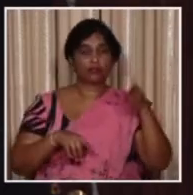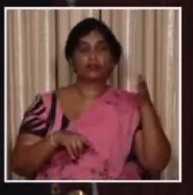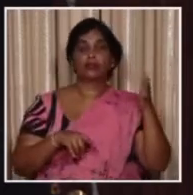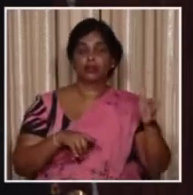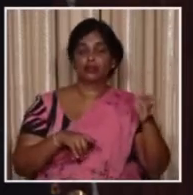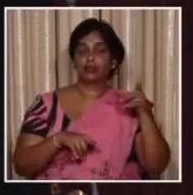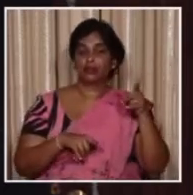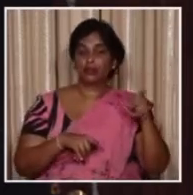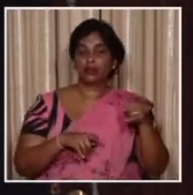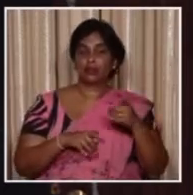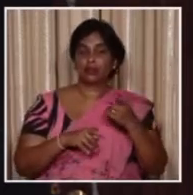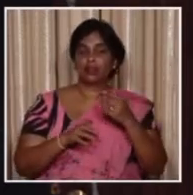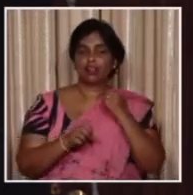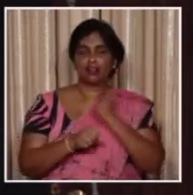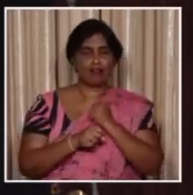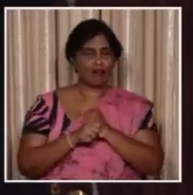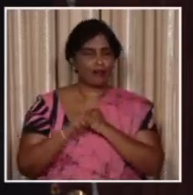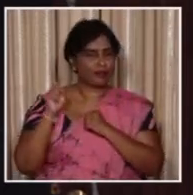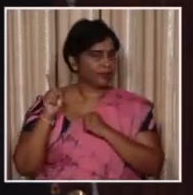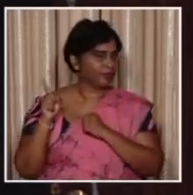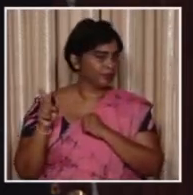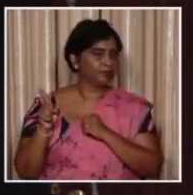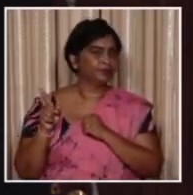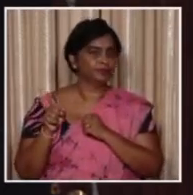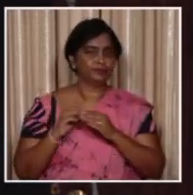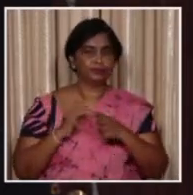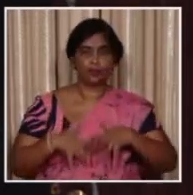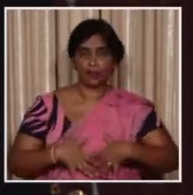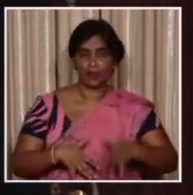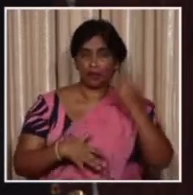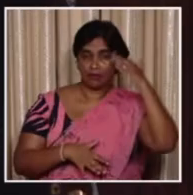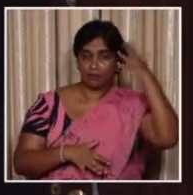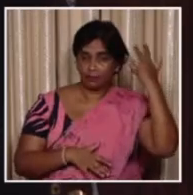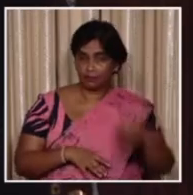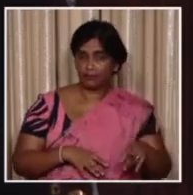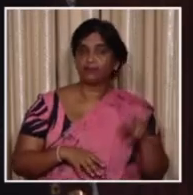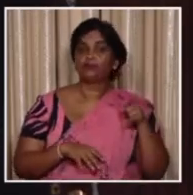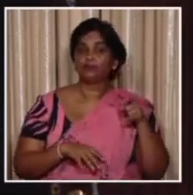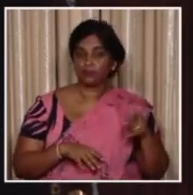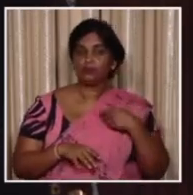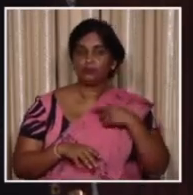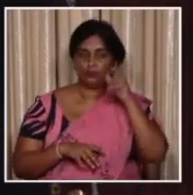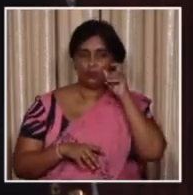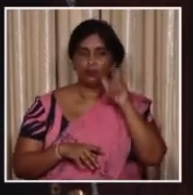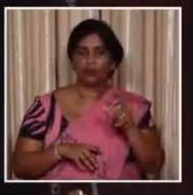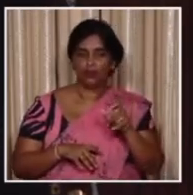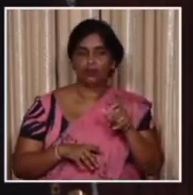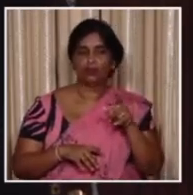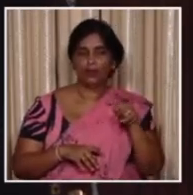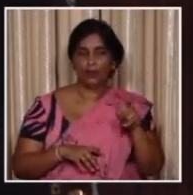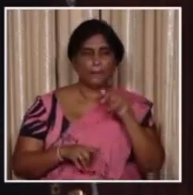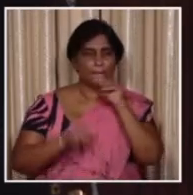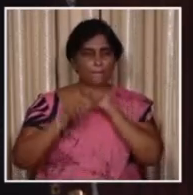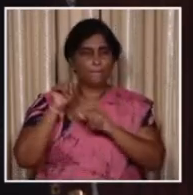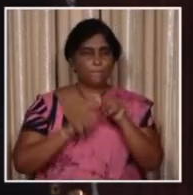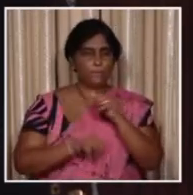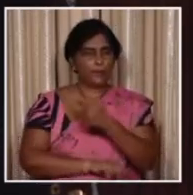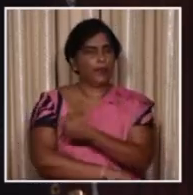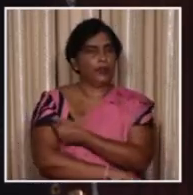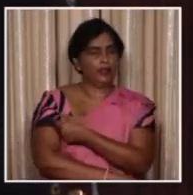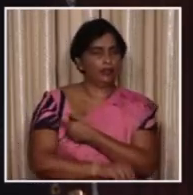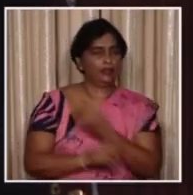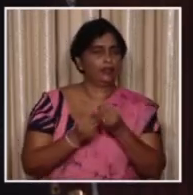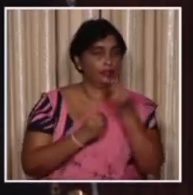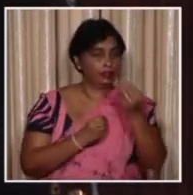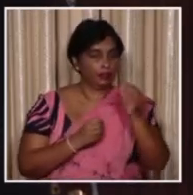අර ගන්නෝරුවේ ඒ ගැබිනි මාතාව මරණයට පත් වුණා. අපි දන්නවා බියුටි වැකන් කියන ඒ එන්නත ලබා